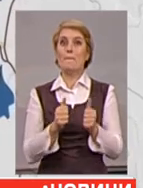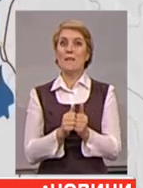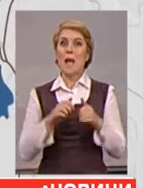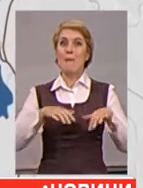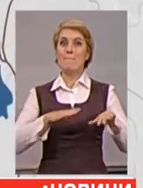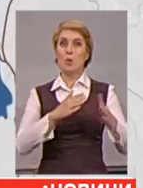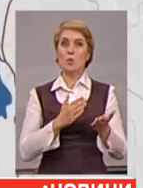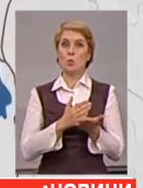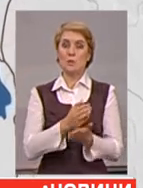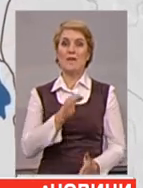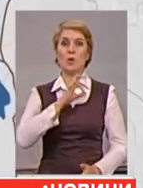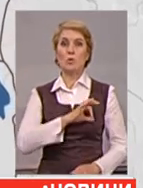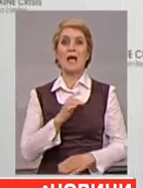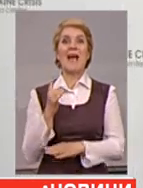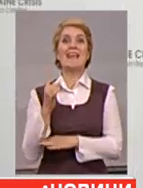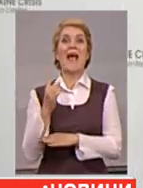артилерію.